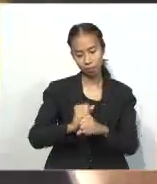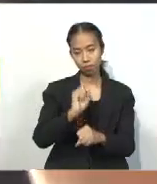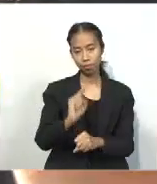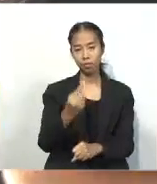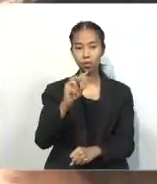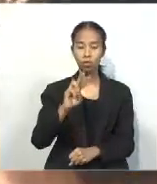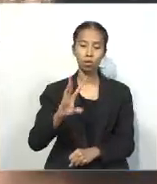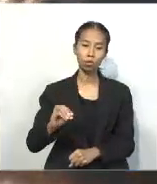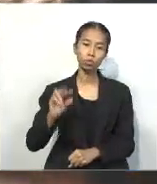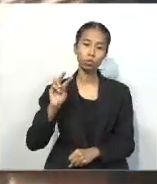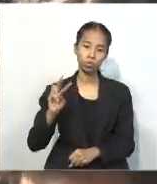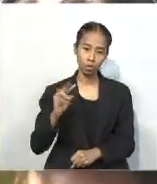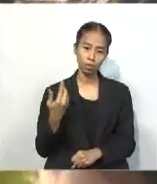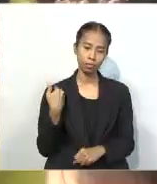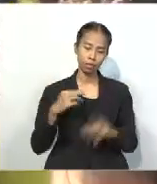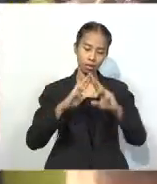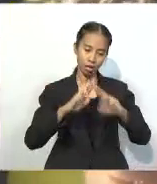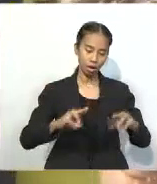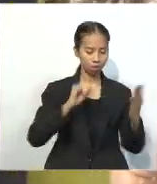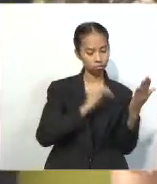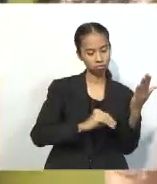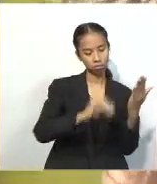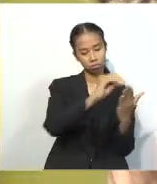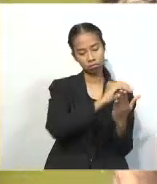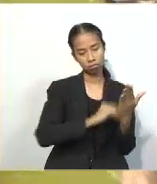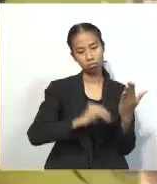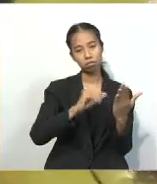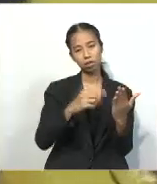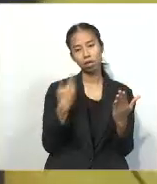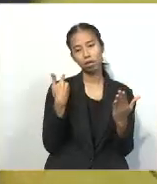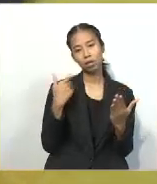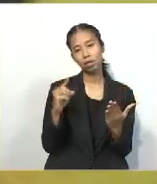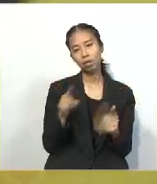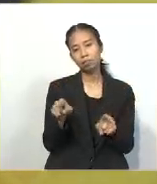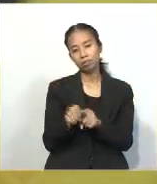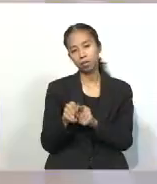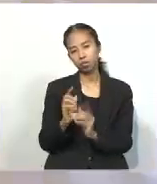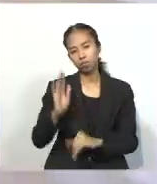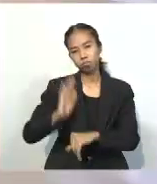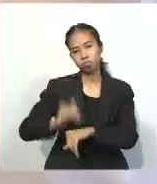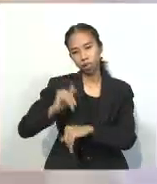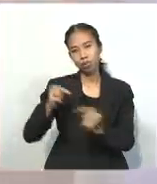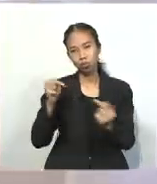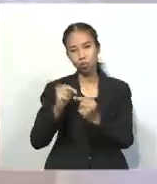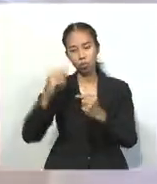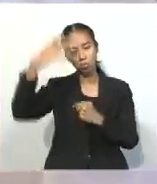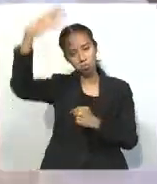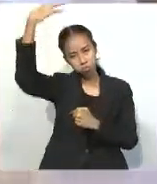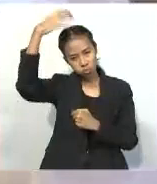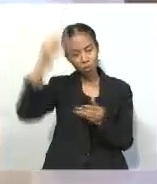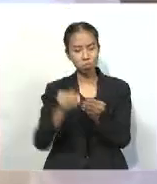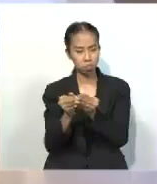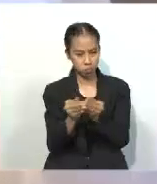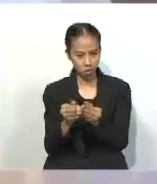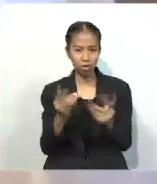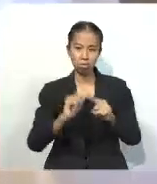ร้านเชฟชุมชน30ชุมชนทั่วประเทศที่ร่วมพัฒนาเมนูกับเชฟชื่อดังทั้งเชฟกระทะเหล็กประเทศไทยและมิ